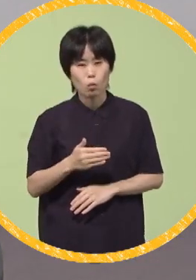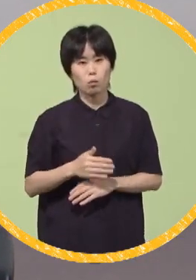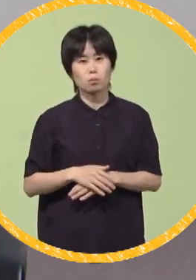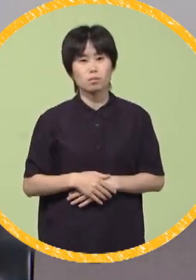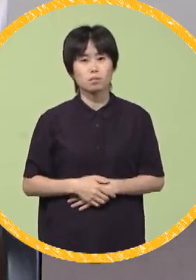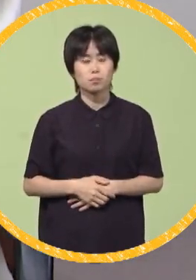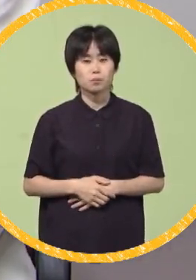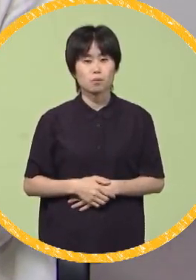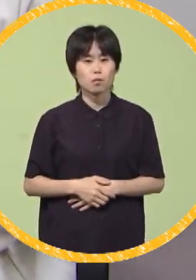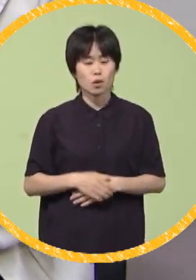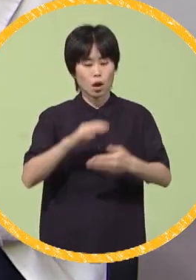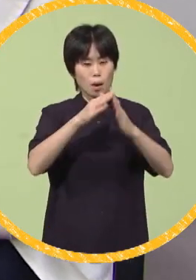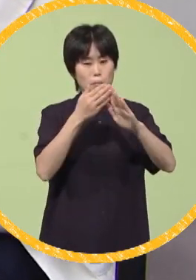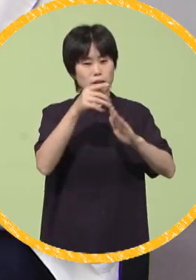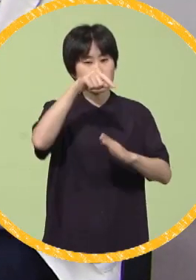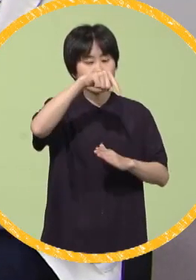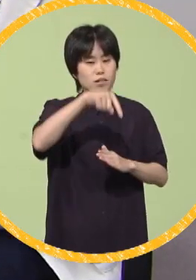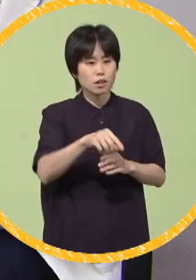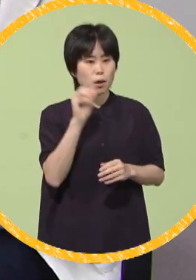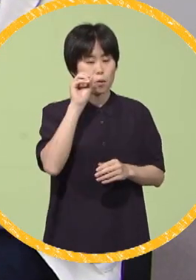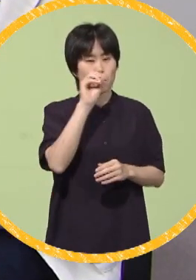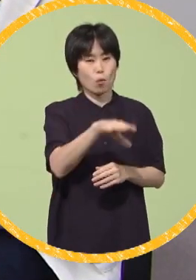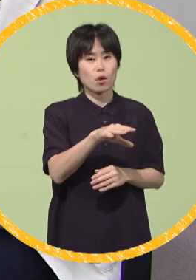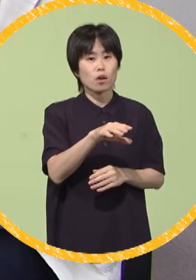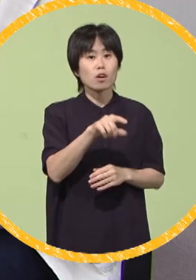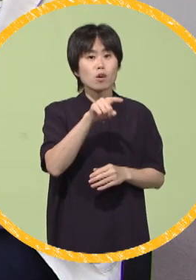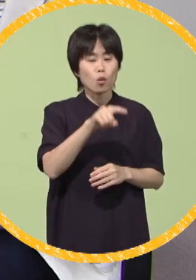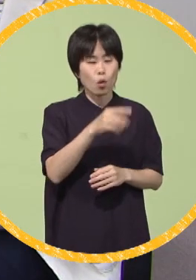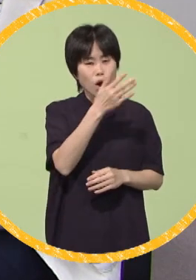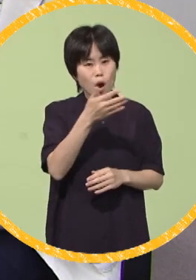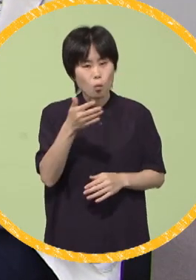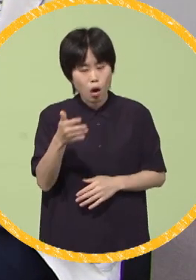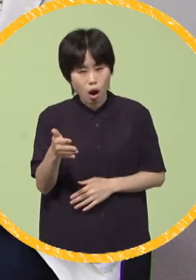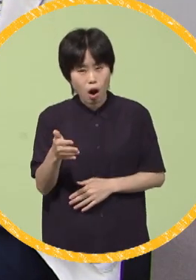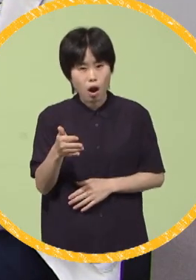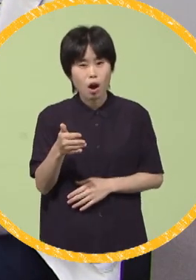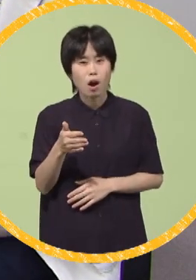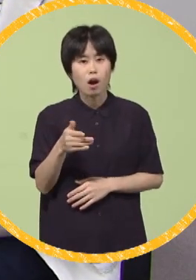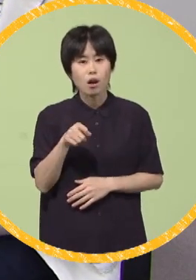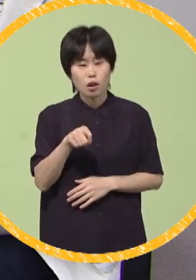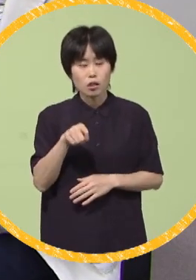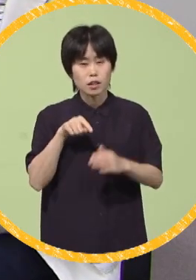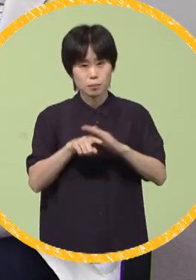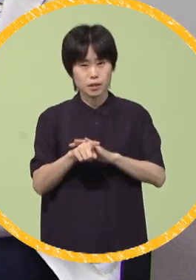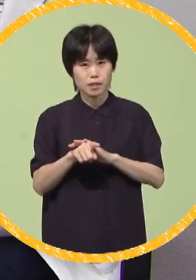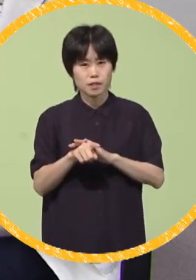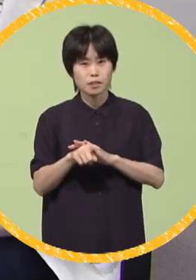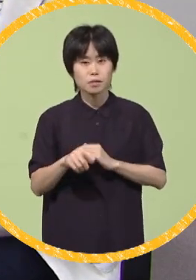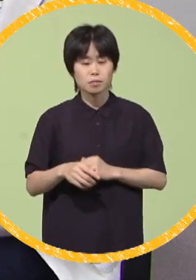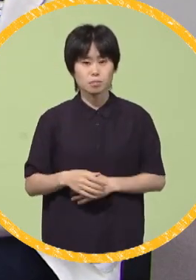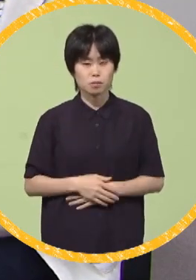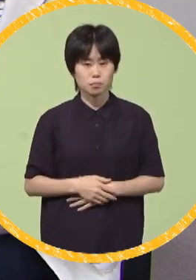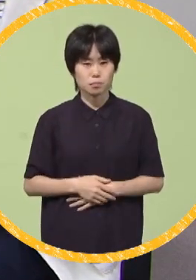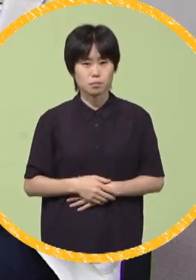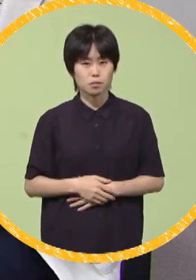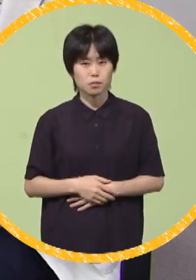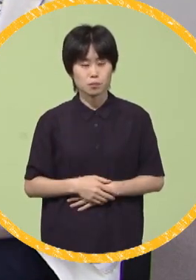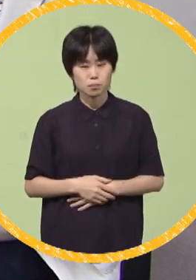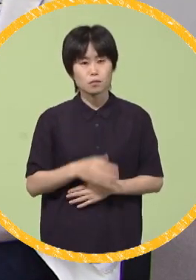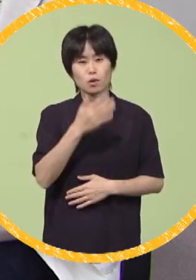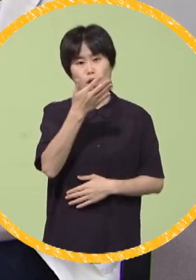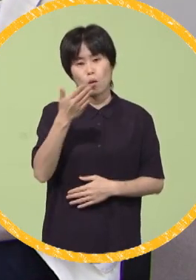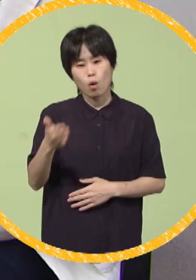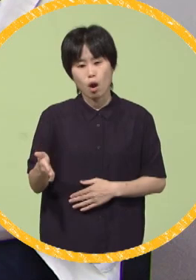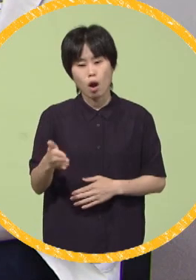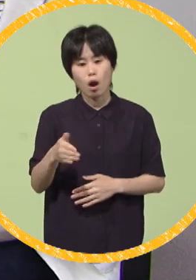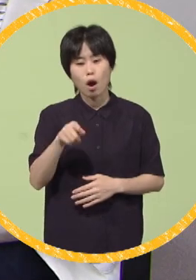よね。じゃあ街中でちょっとゴミを捨てちゃったのが、それがどんどんってことですか。 そうなんです。川のゴミっていう、川から来たゴミっていうのは、はい、本当は街から出たゴ